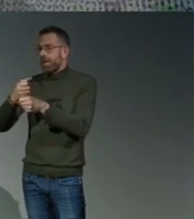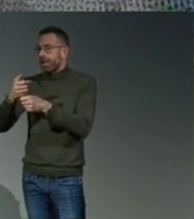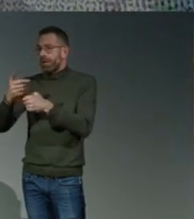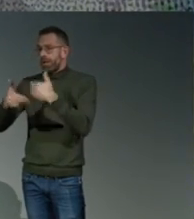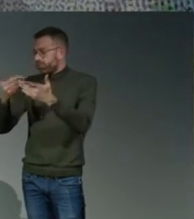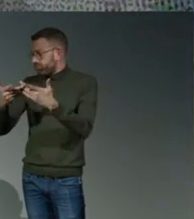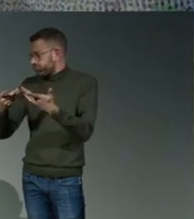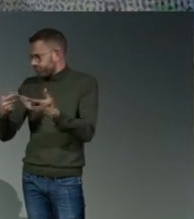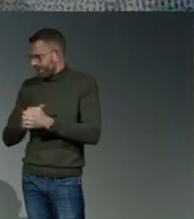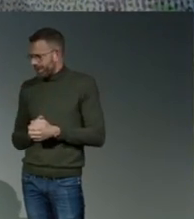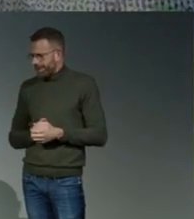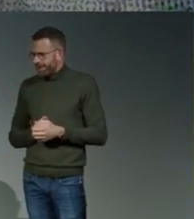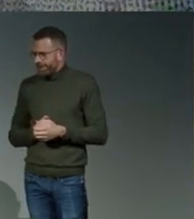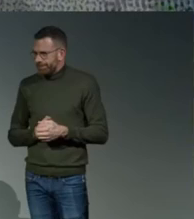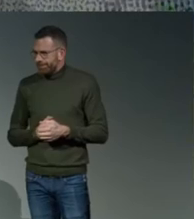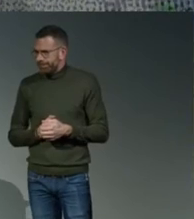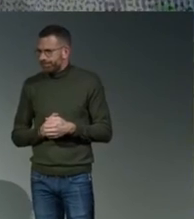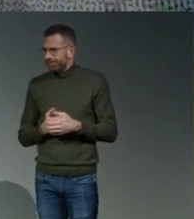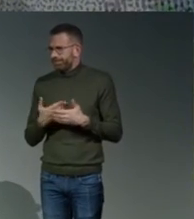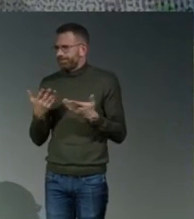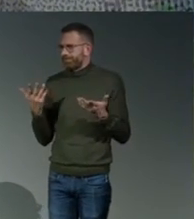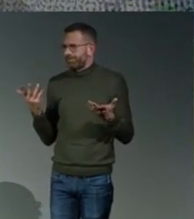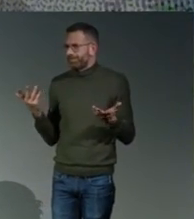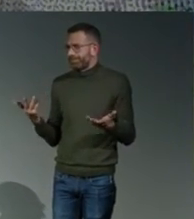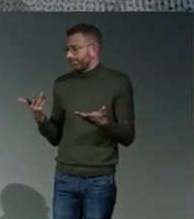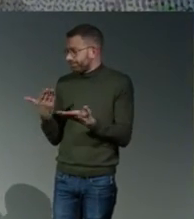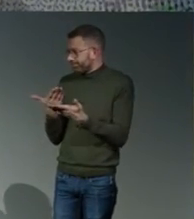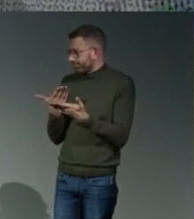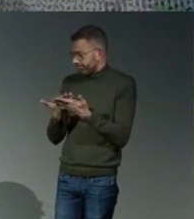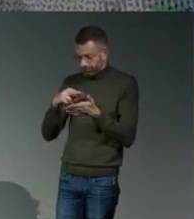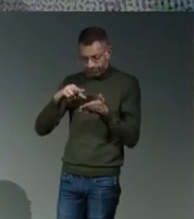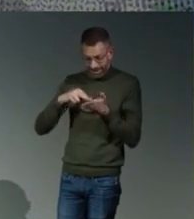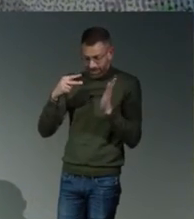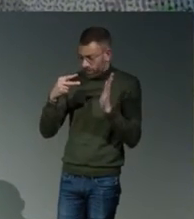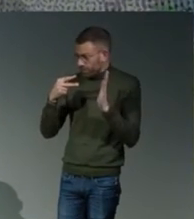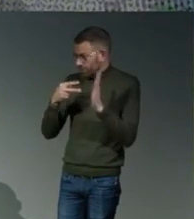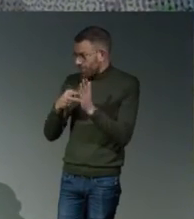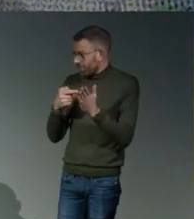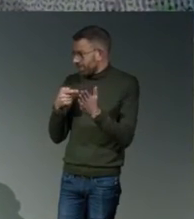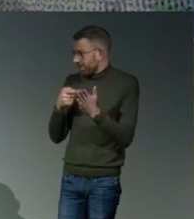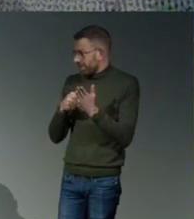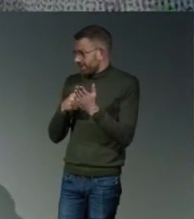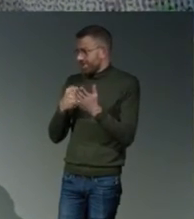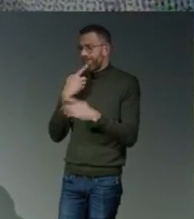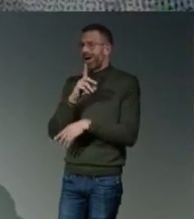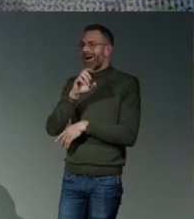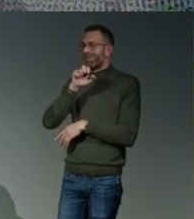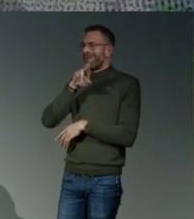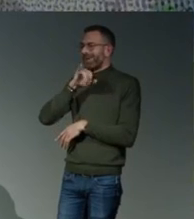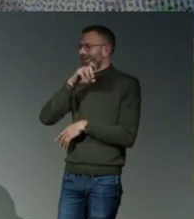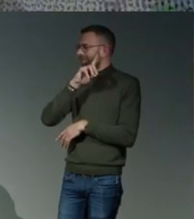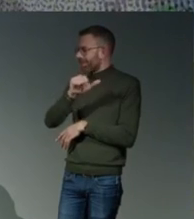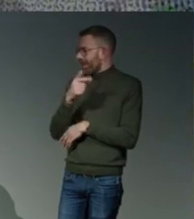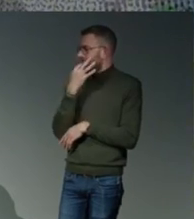de produire. Et en fait, cette technologie-là, elle est ce que Derrida aurait appelé